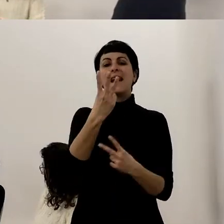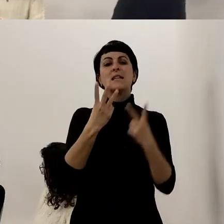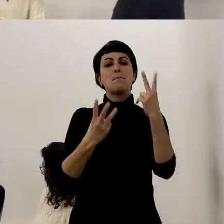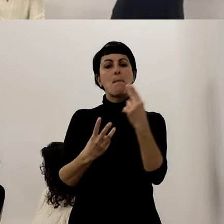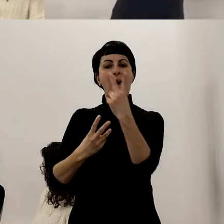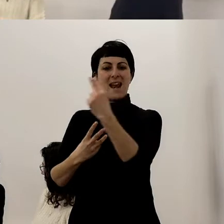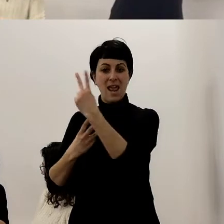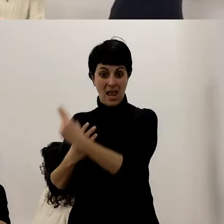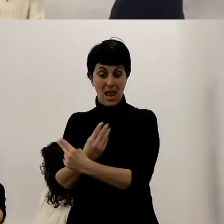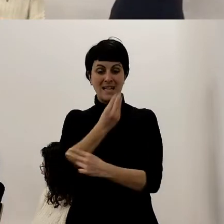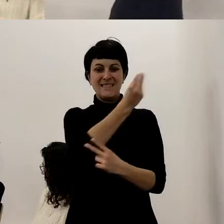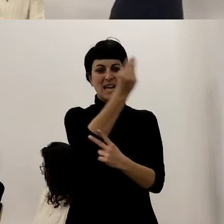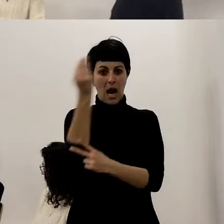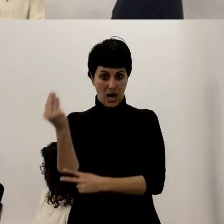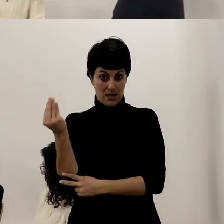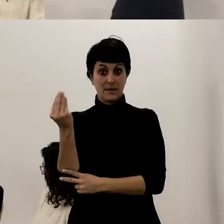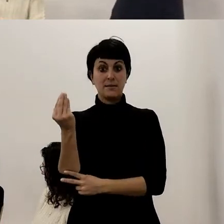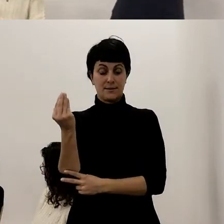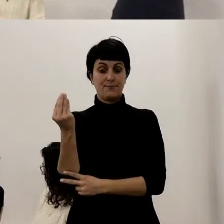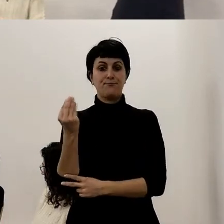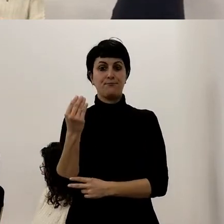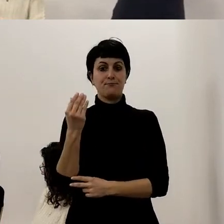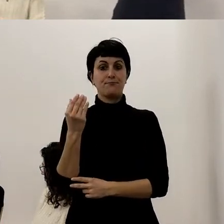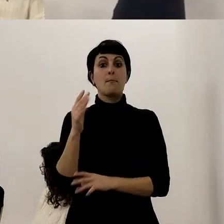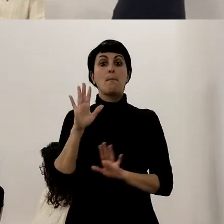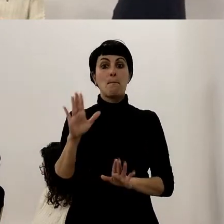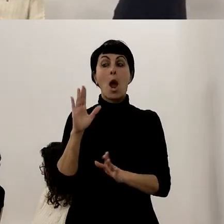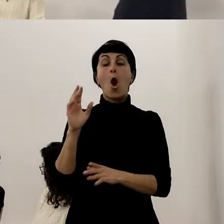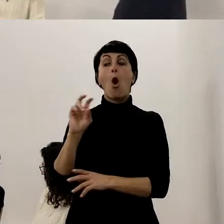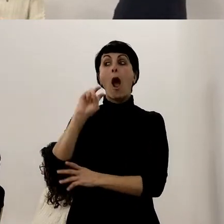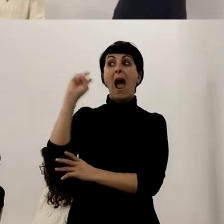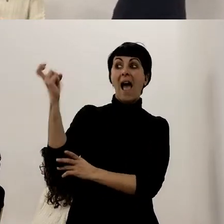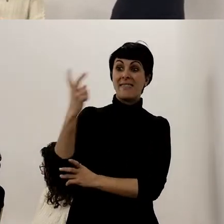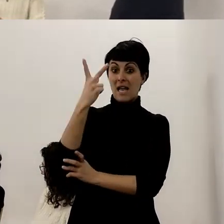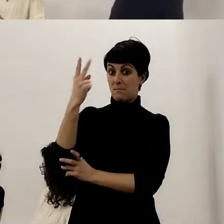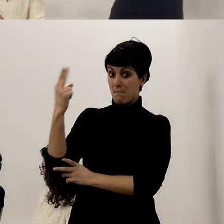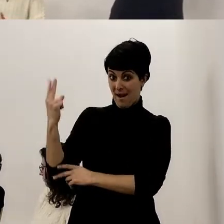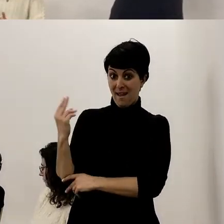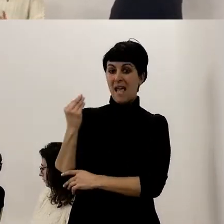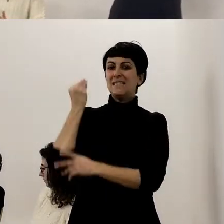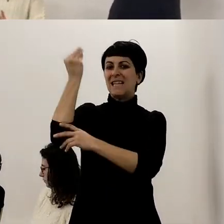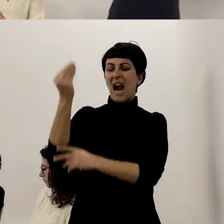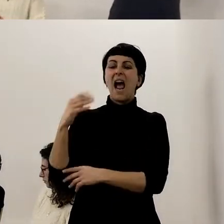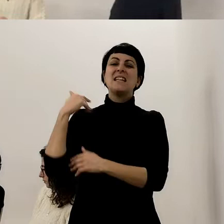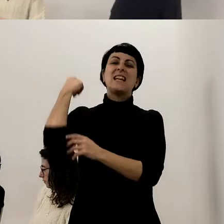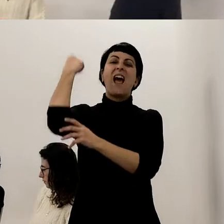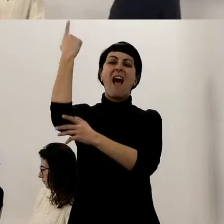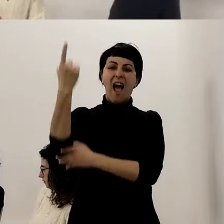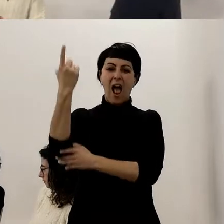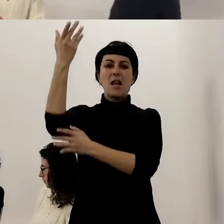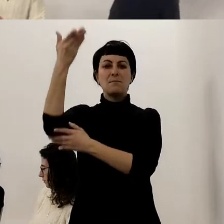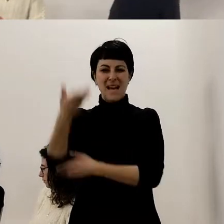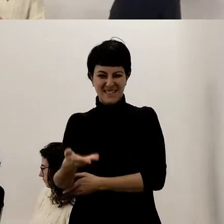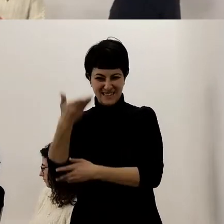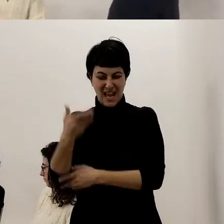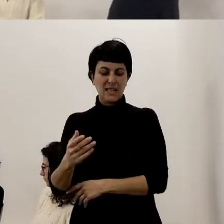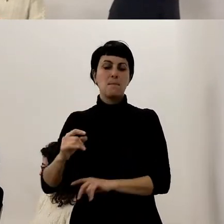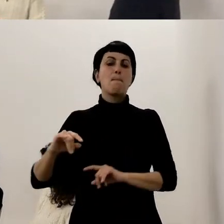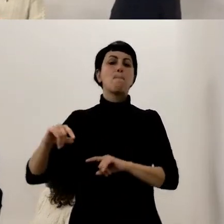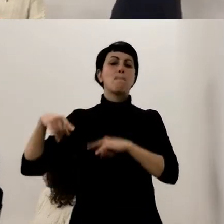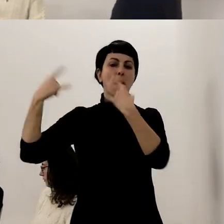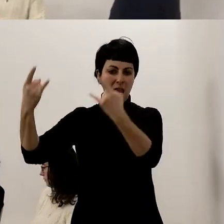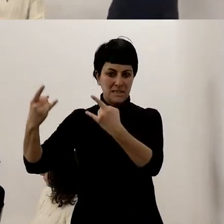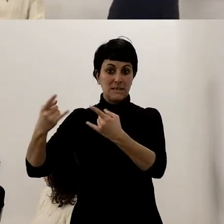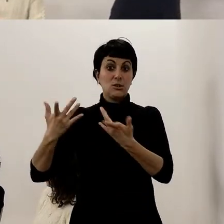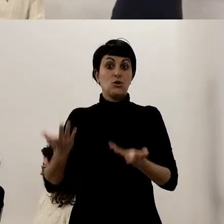dues parelles sí que són de gegants molt més pesats i gegants molt més grans. I aleshores nosaltres doncs, bueno,